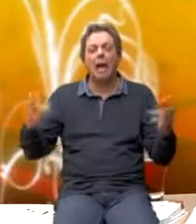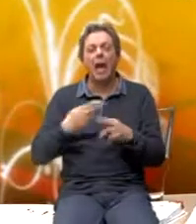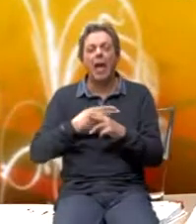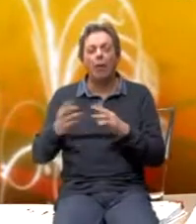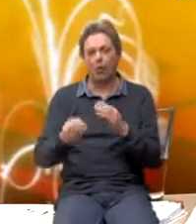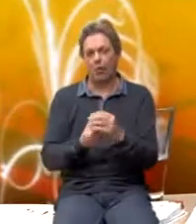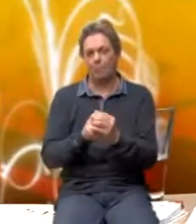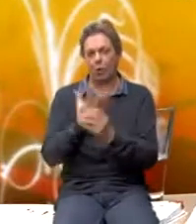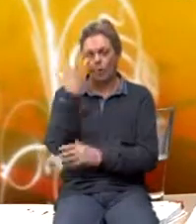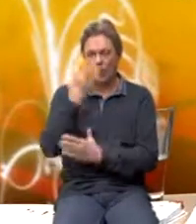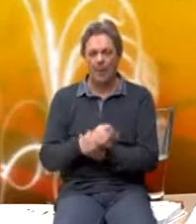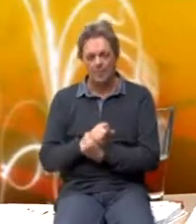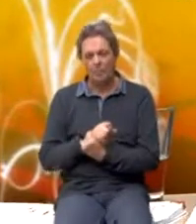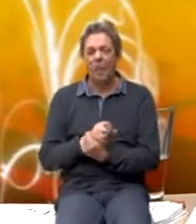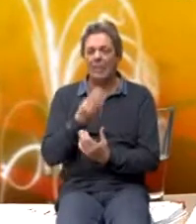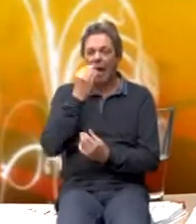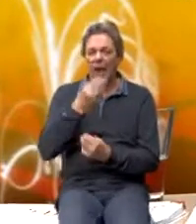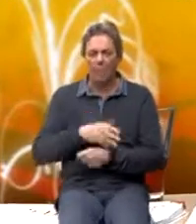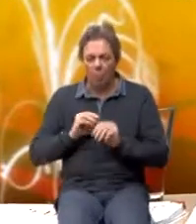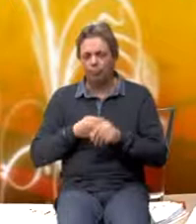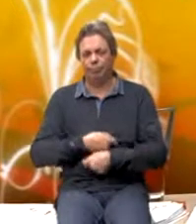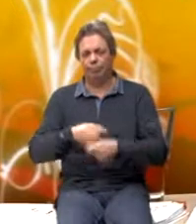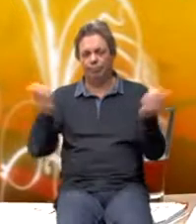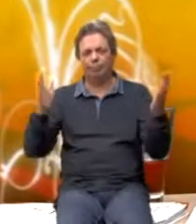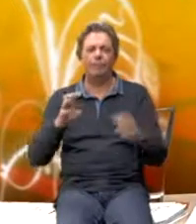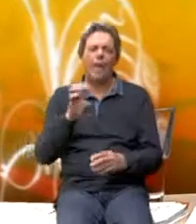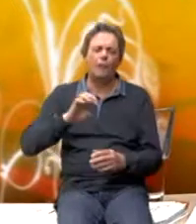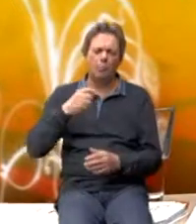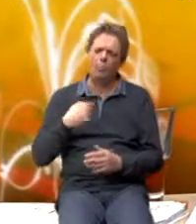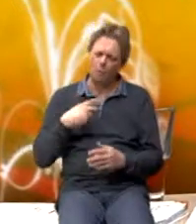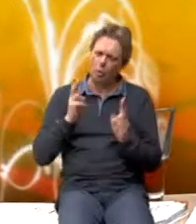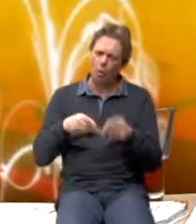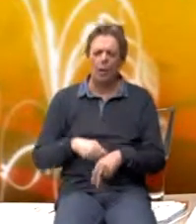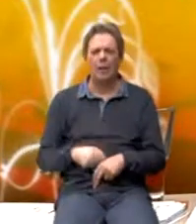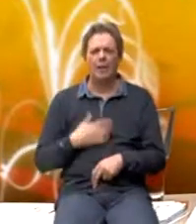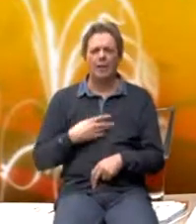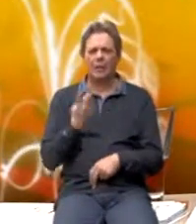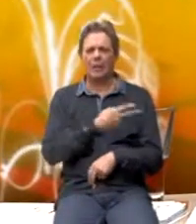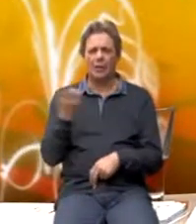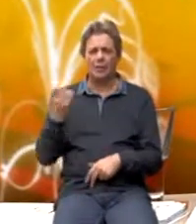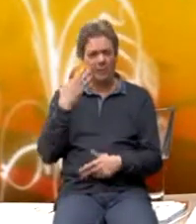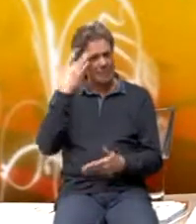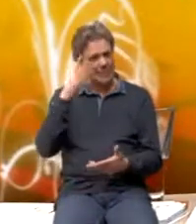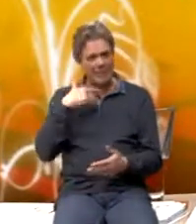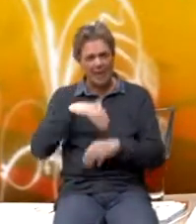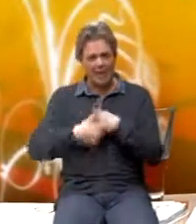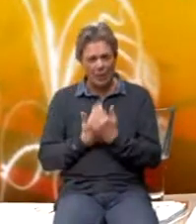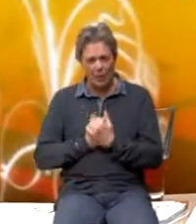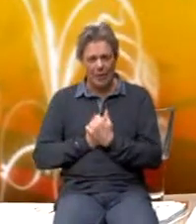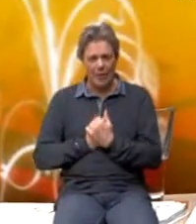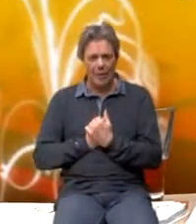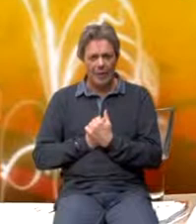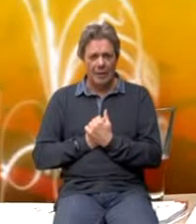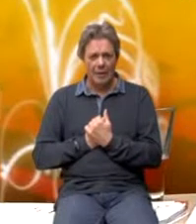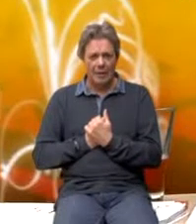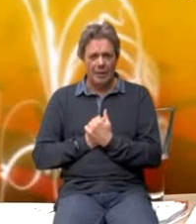proizvodnju, ako Bog da, da hranimo cijelu Europu, a to bi mogli. Dragi gledatelji, ne znam jeste li zadovoljni, niste zadovoljni, ja